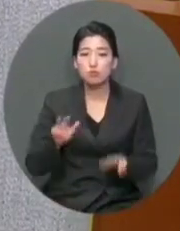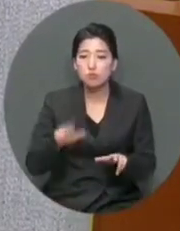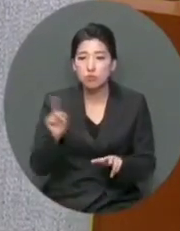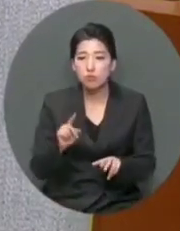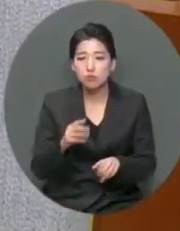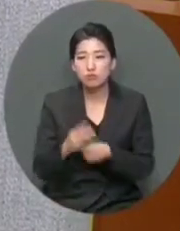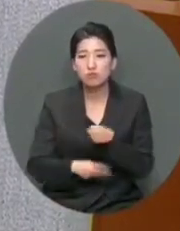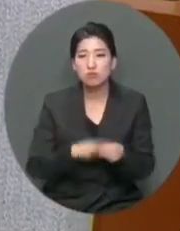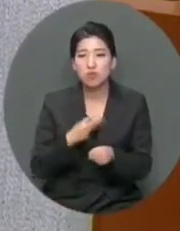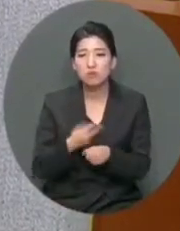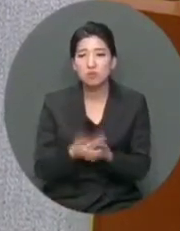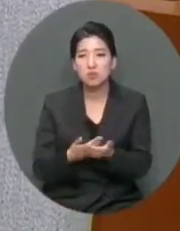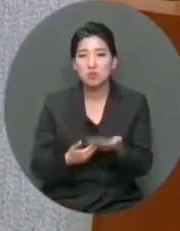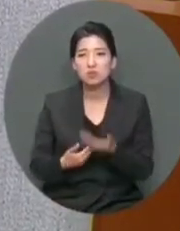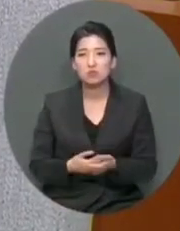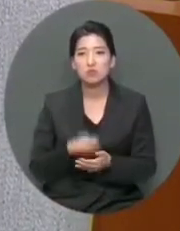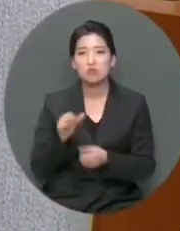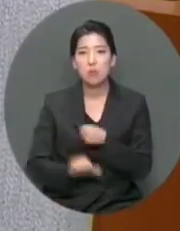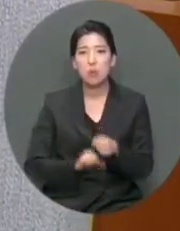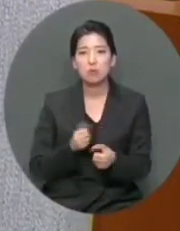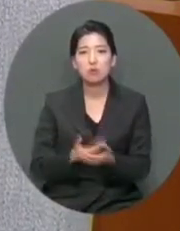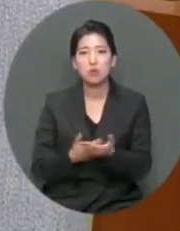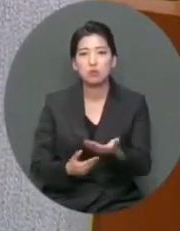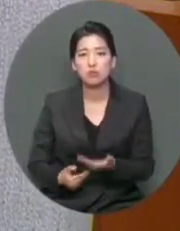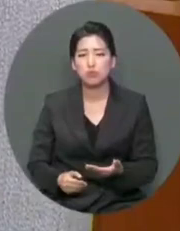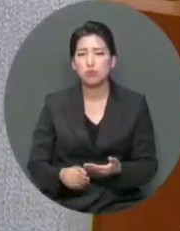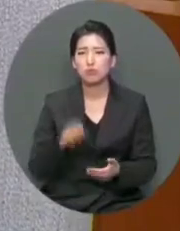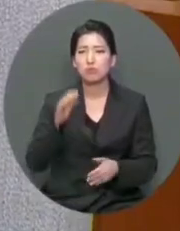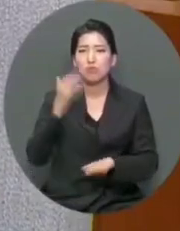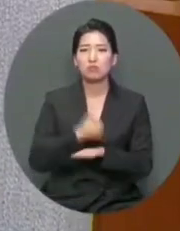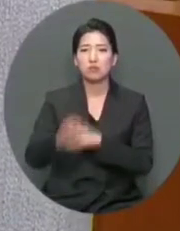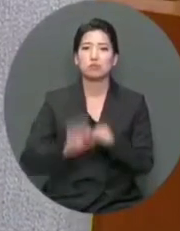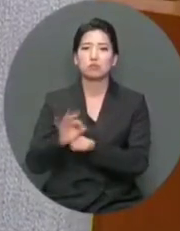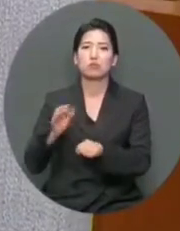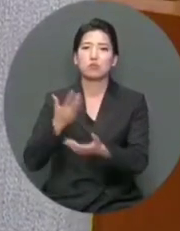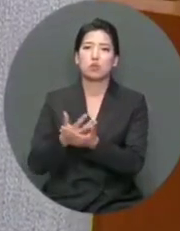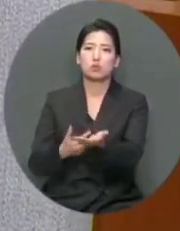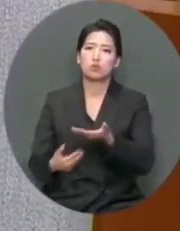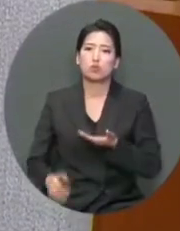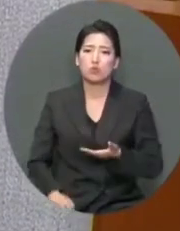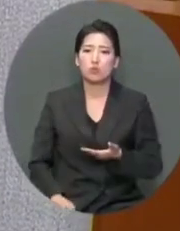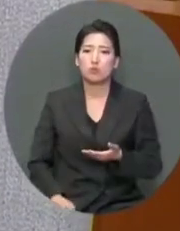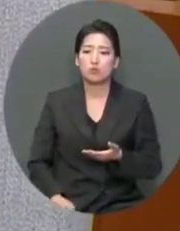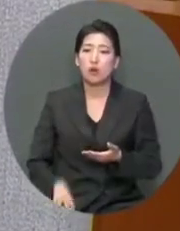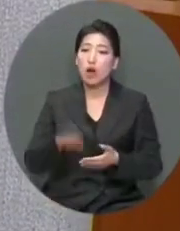이렇게 나눠서 내니까 자꾸 왜 그러는지 하는 겁니다. 그리고 후보자께서 계속해서